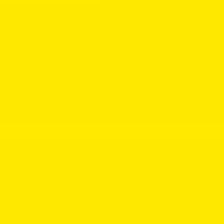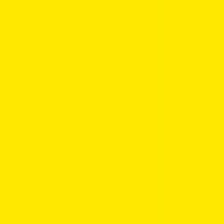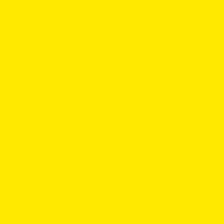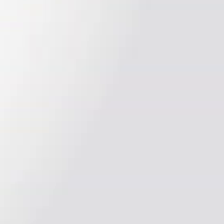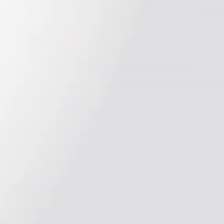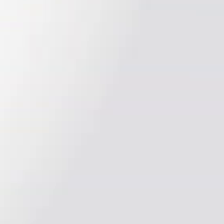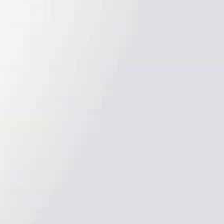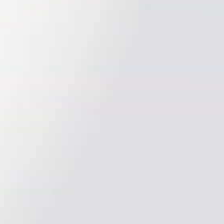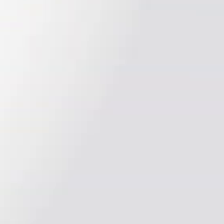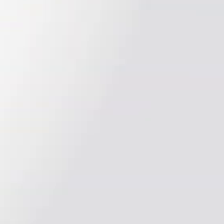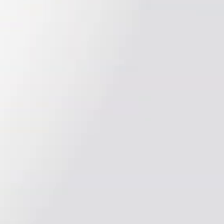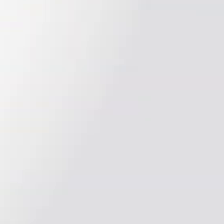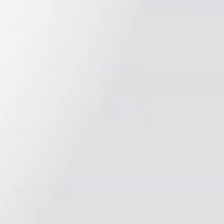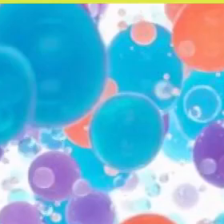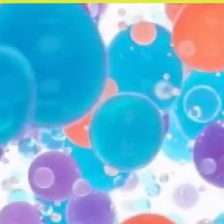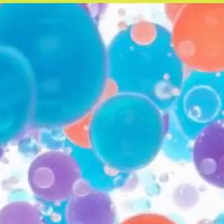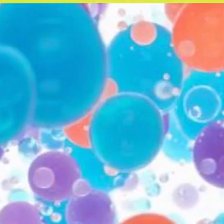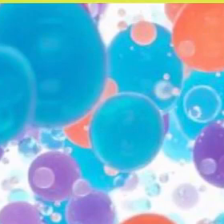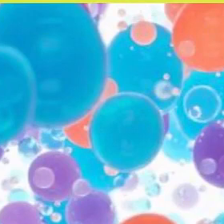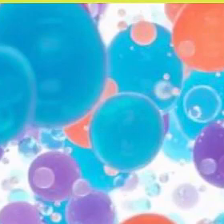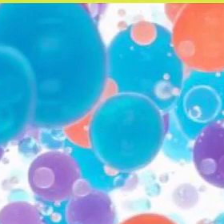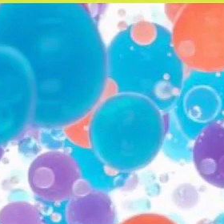dedek TV GPM